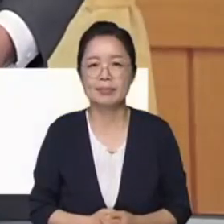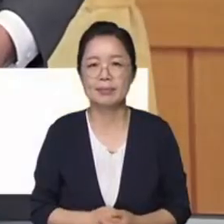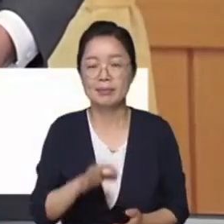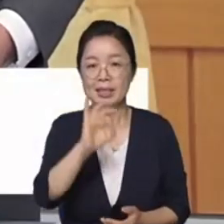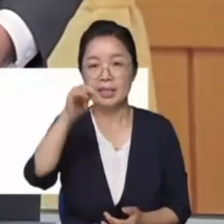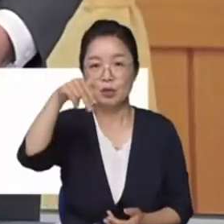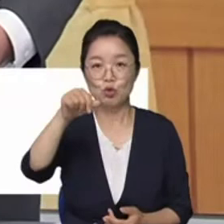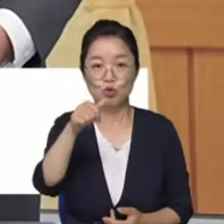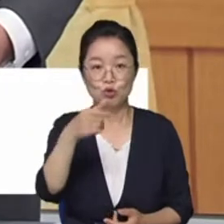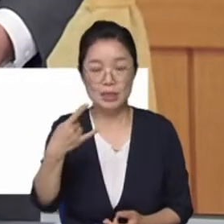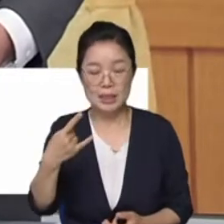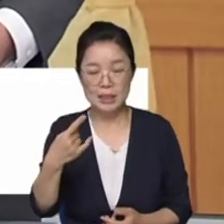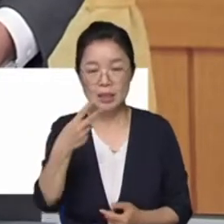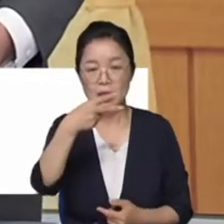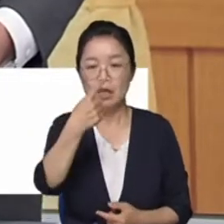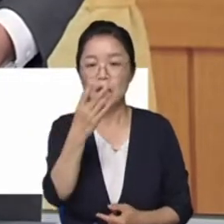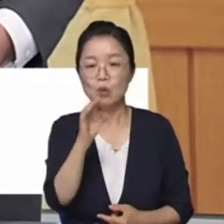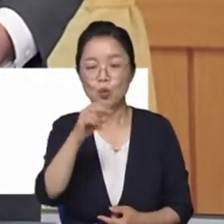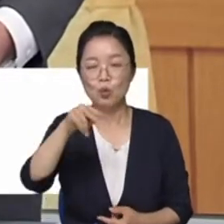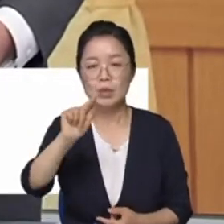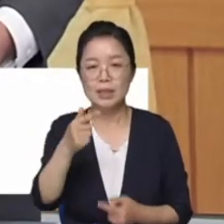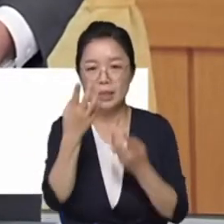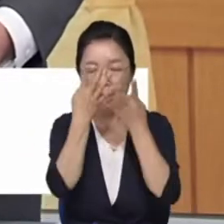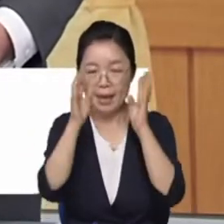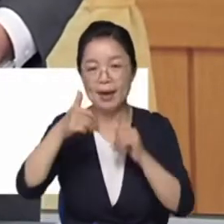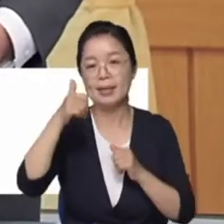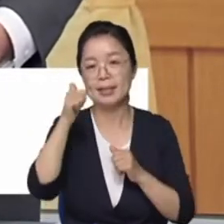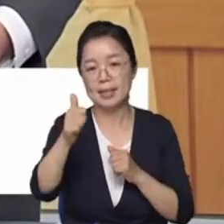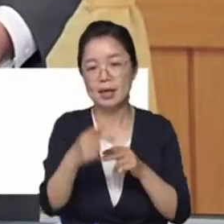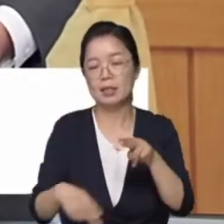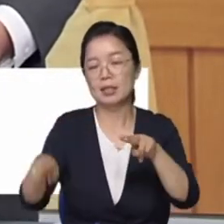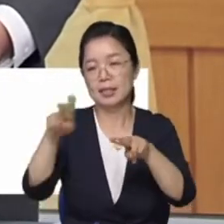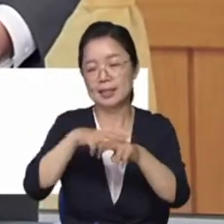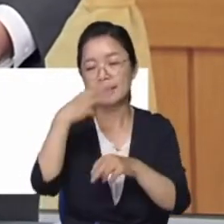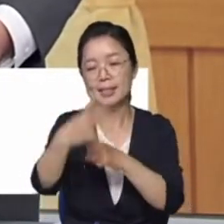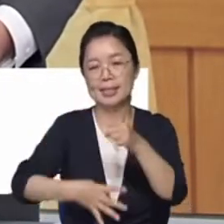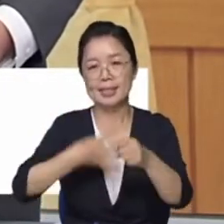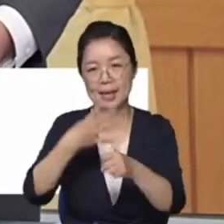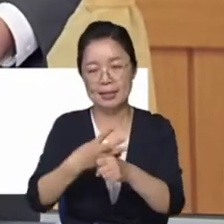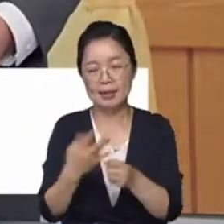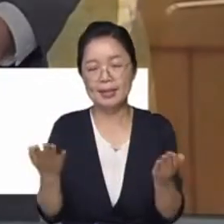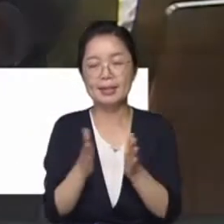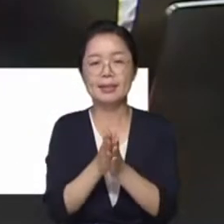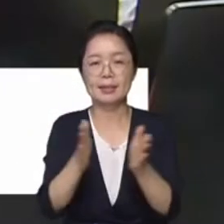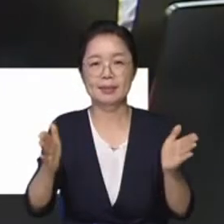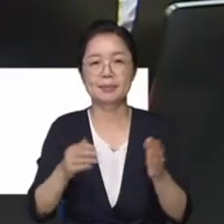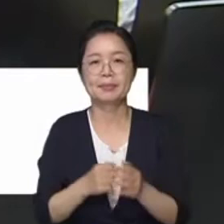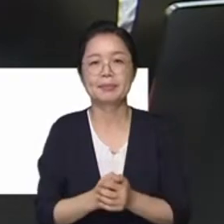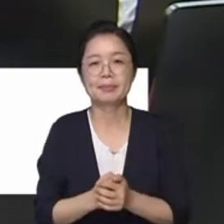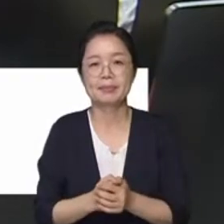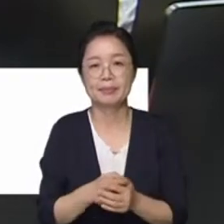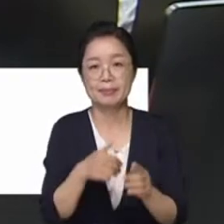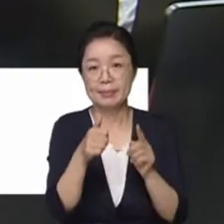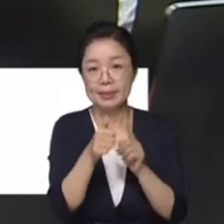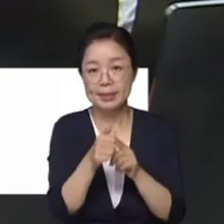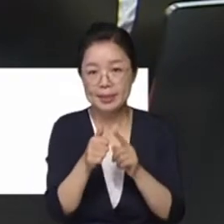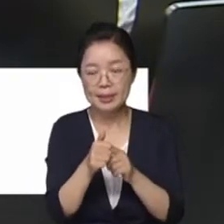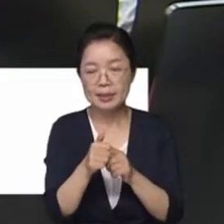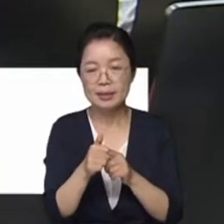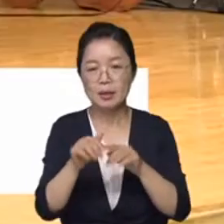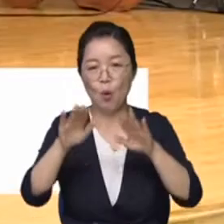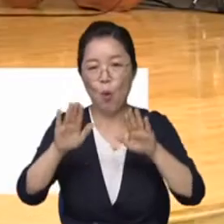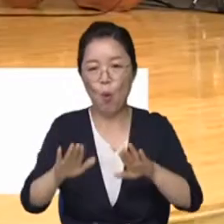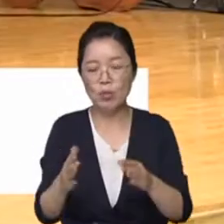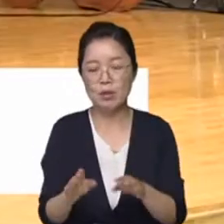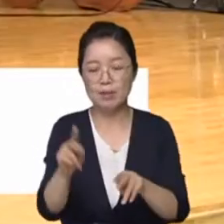이주희 제9대 동신대학교 총장이 오늘 취임식을 갖고 4년 동안의 임기를 시작했습니다. 이주희 신임 동신대 총장은